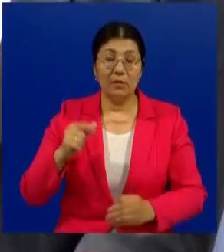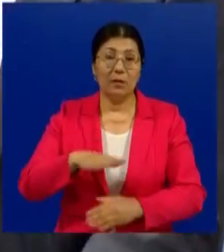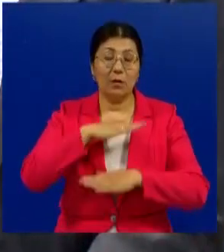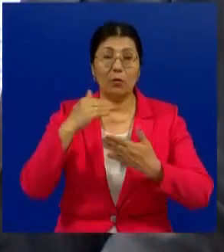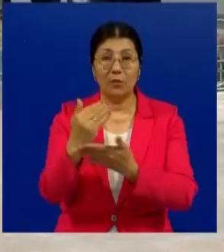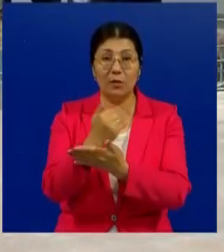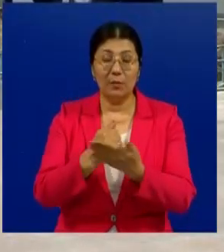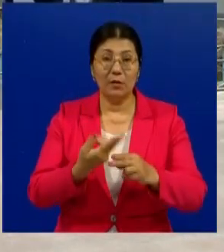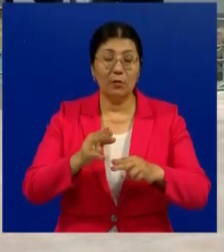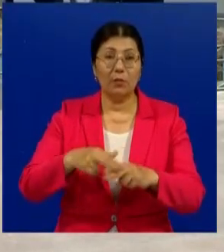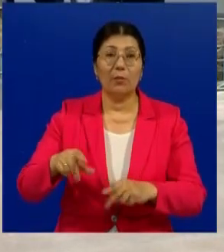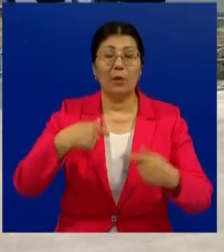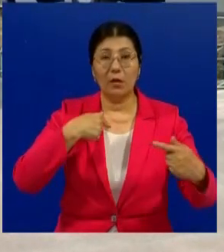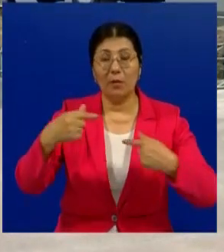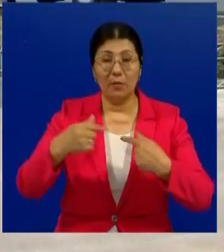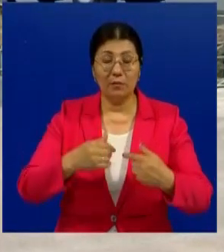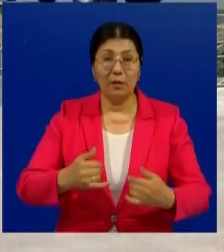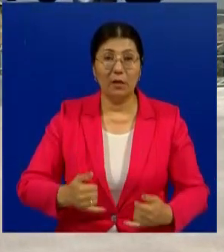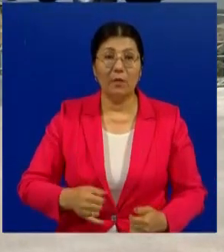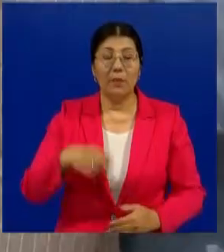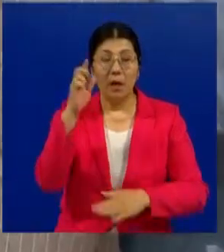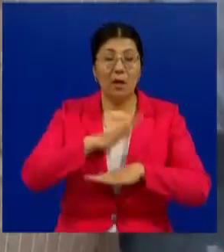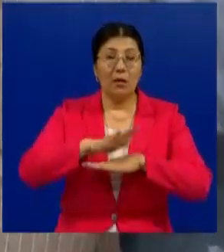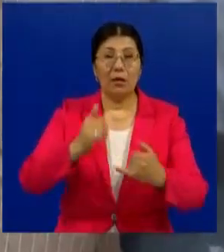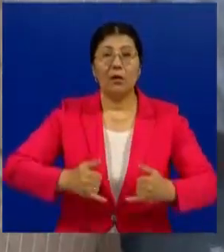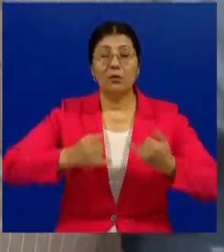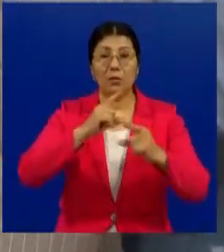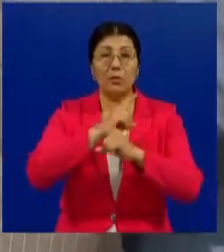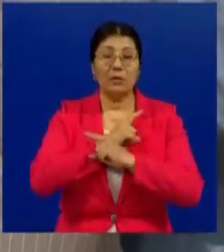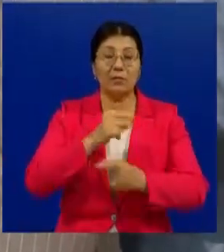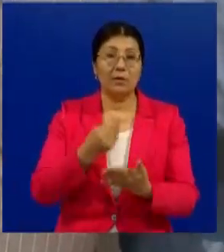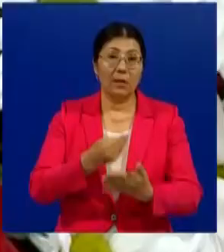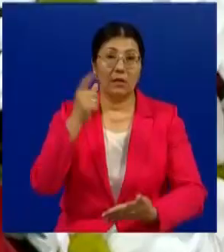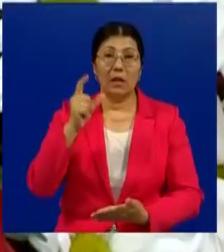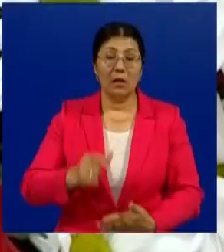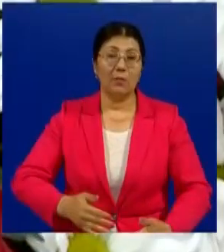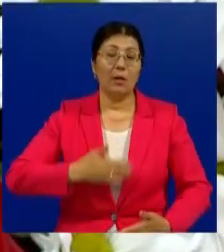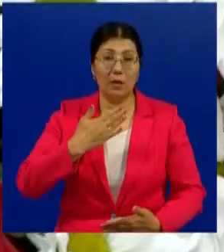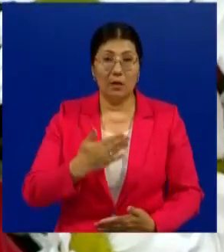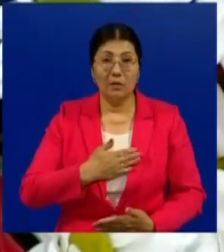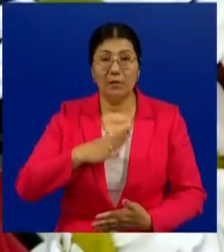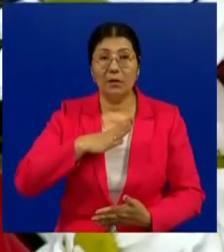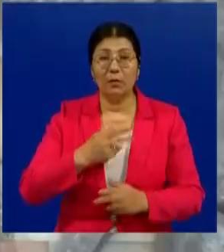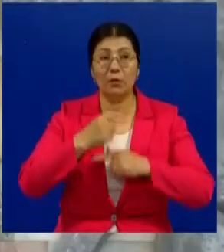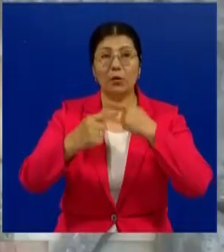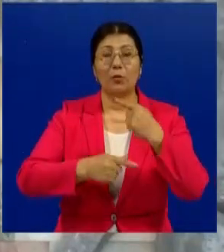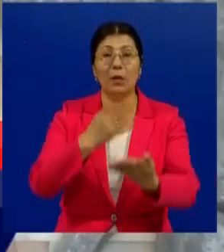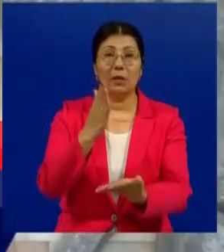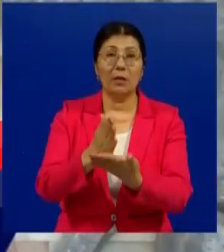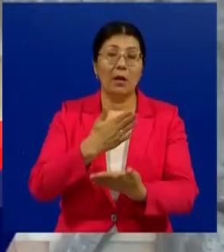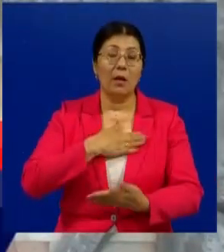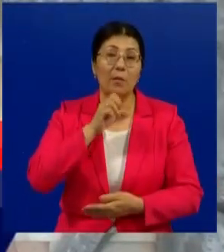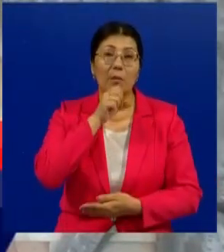сол бір жылдары қуғынға ұшырап, ұлт үшін өмірін қиған асылдарға тағзым етті. Олардың арасында репрессия құрбандарының ұрпағы да бар. Менің